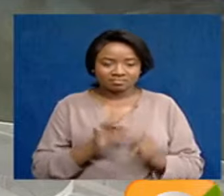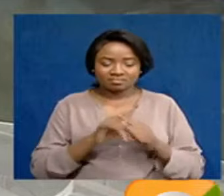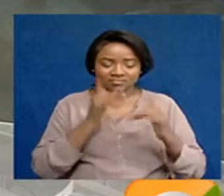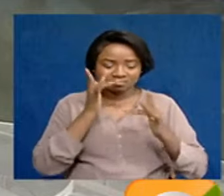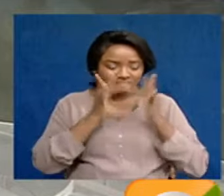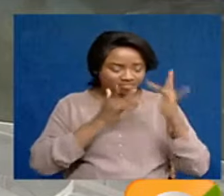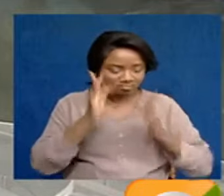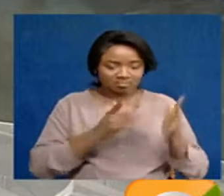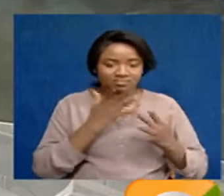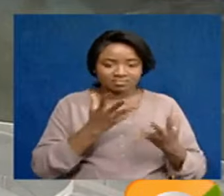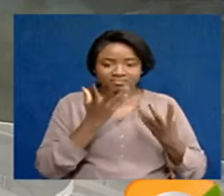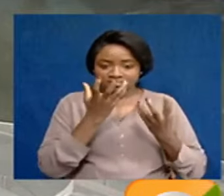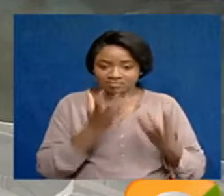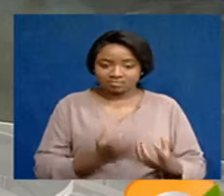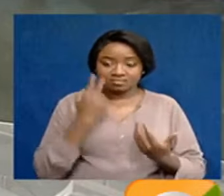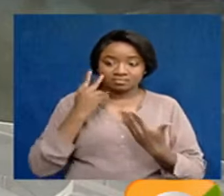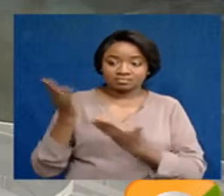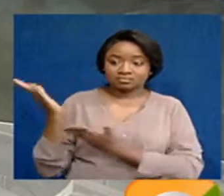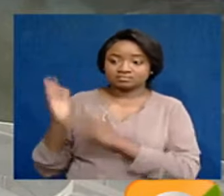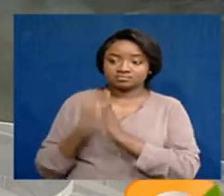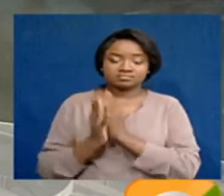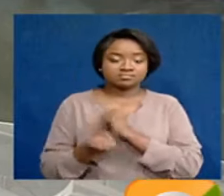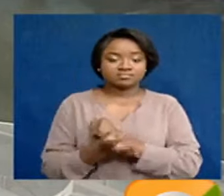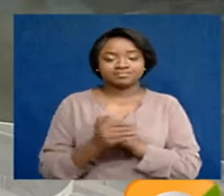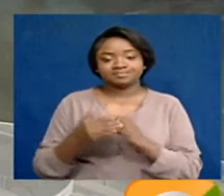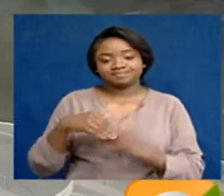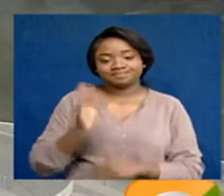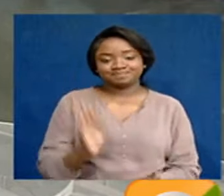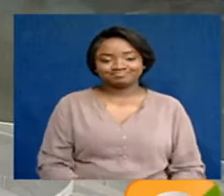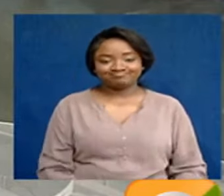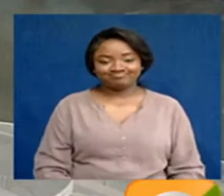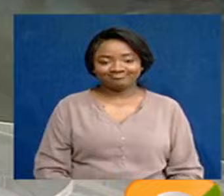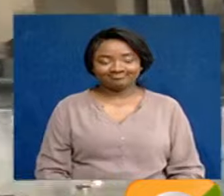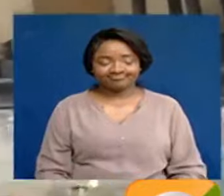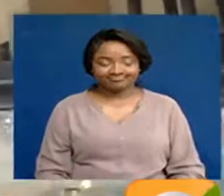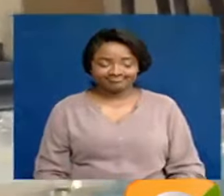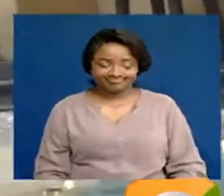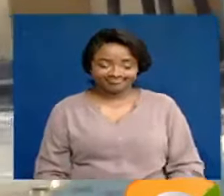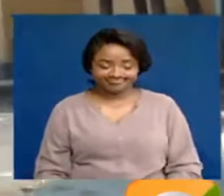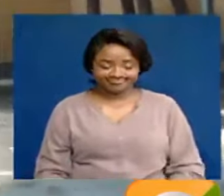alizuru mtaa huo na kutuandalia taarifa inayofuata sasa.